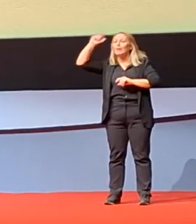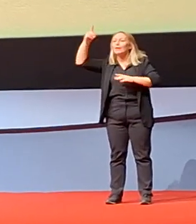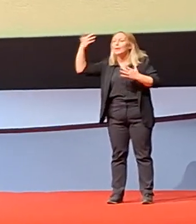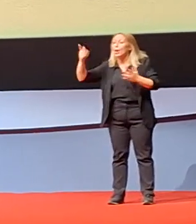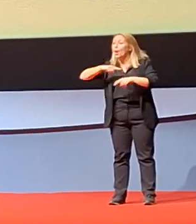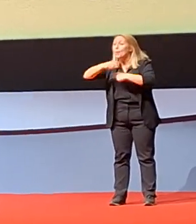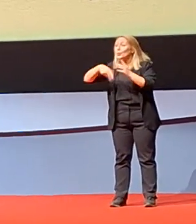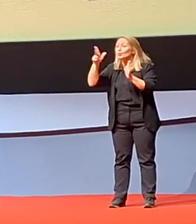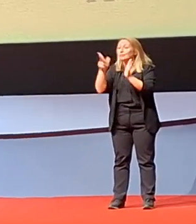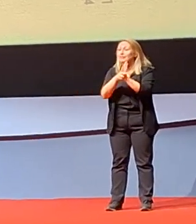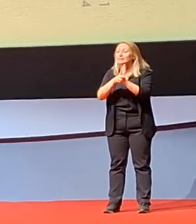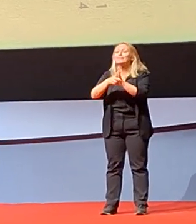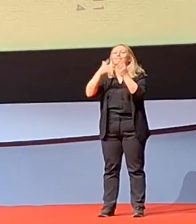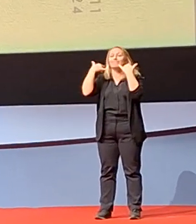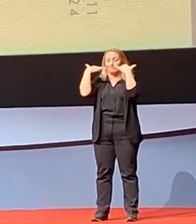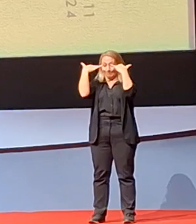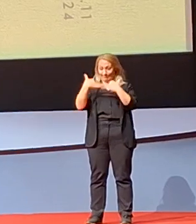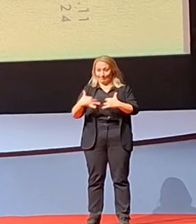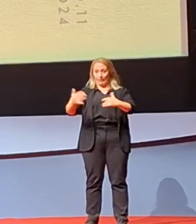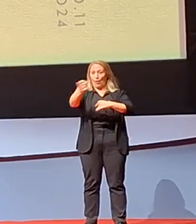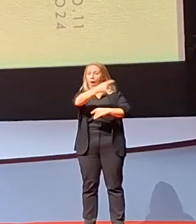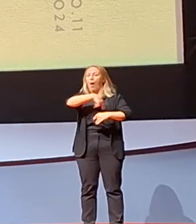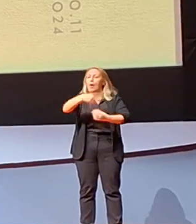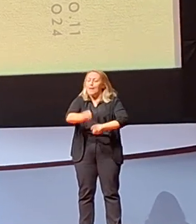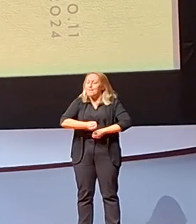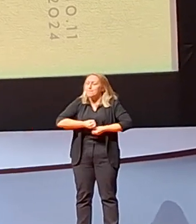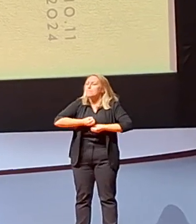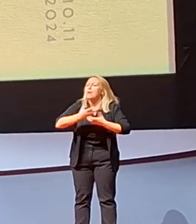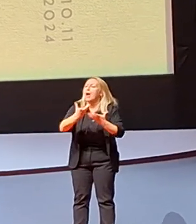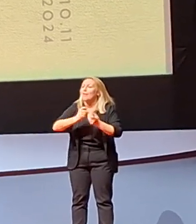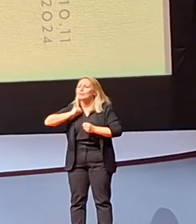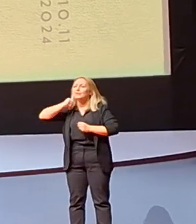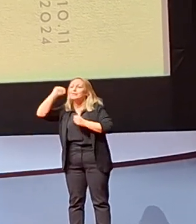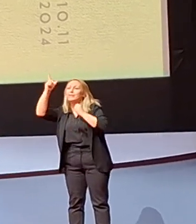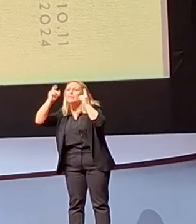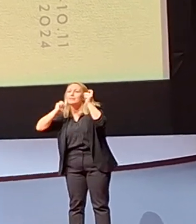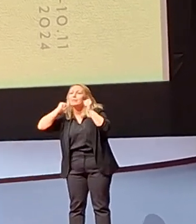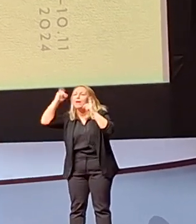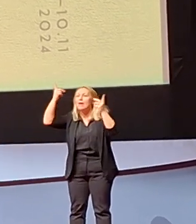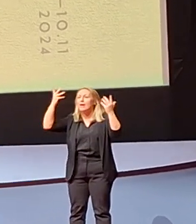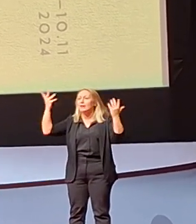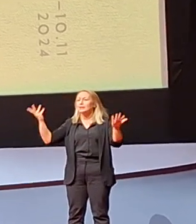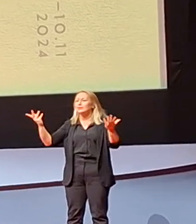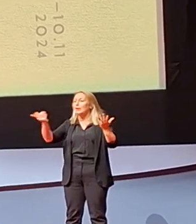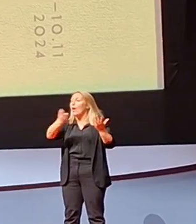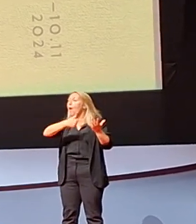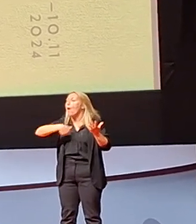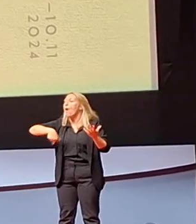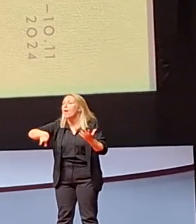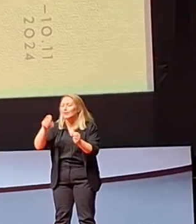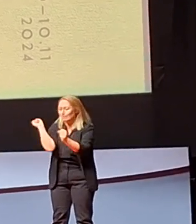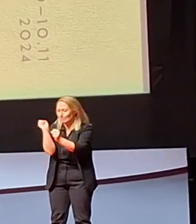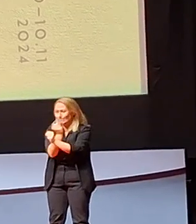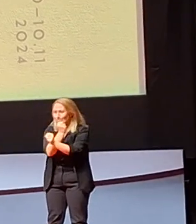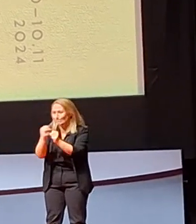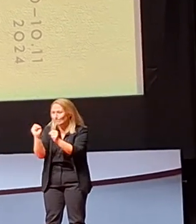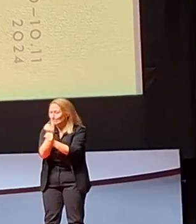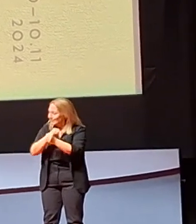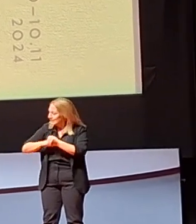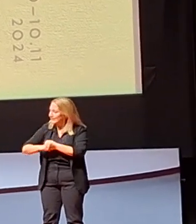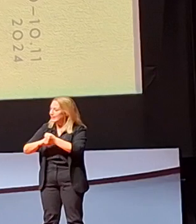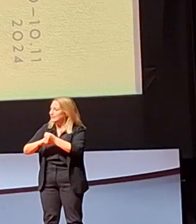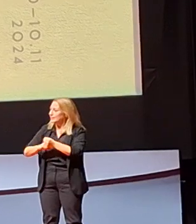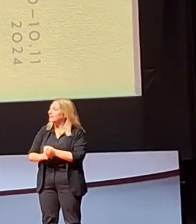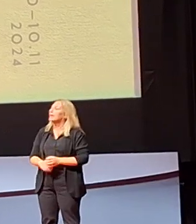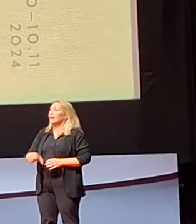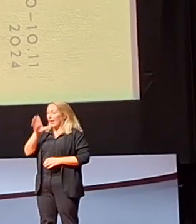σας δημιουργικό πάθος, οι δικές σας ιδέες, η δική σας επιμονή. Σήμερα